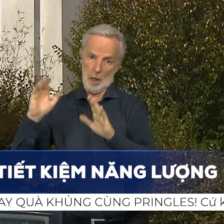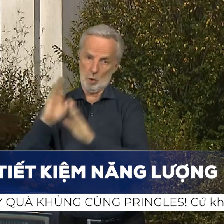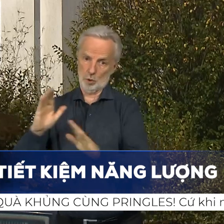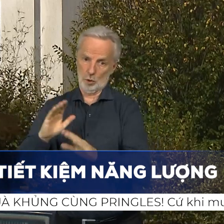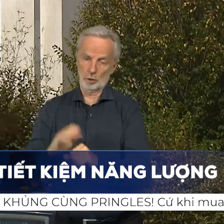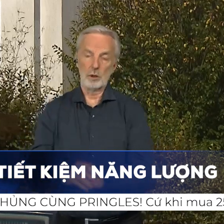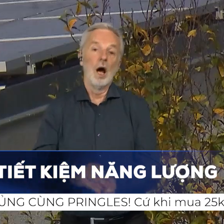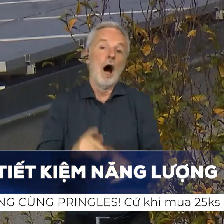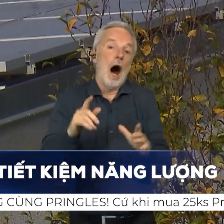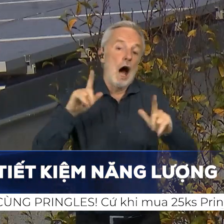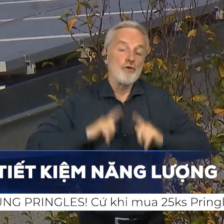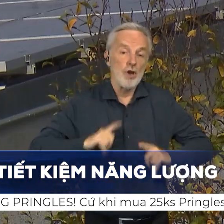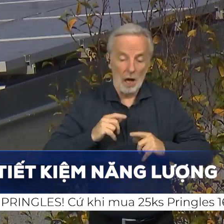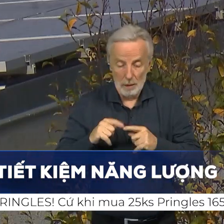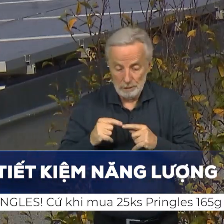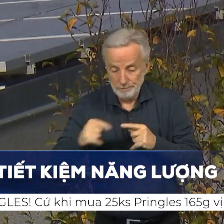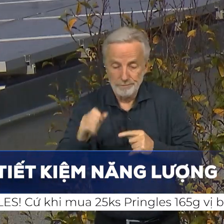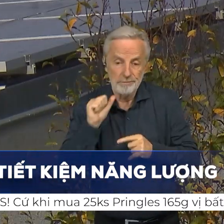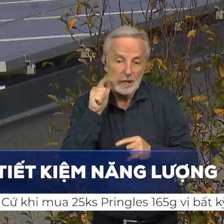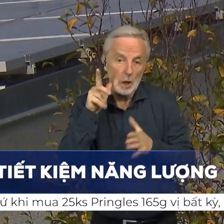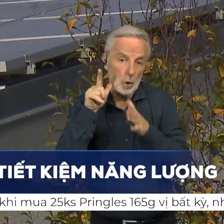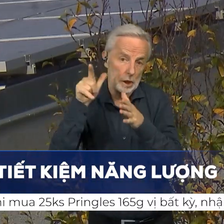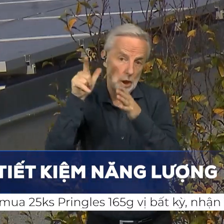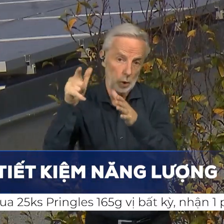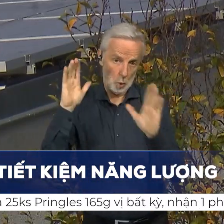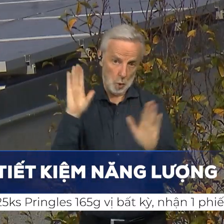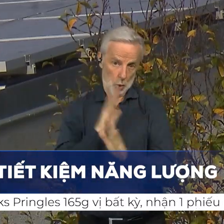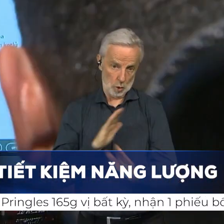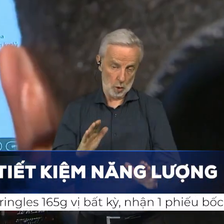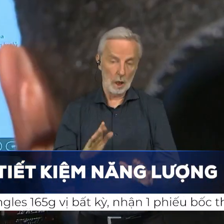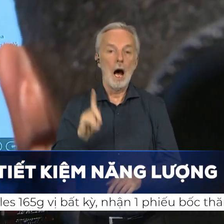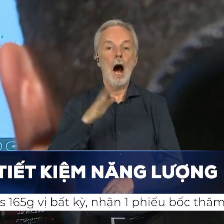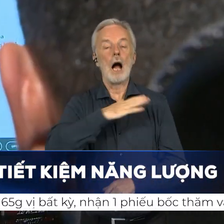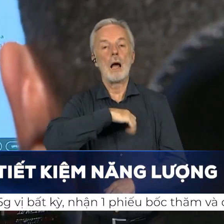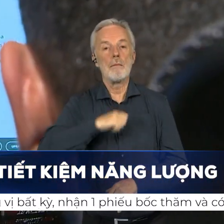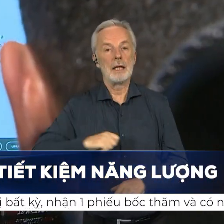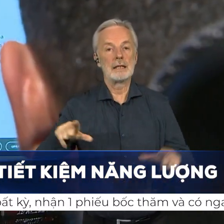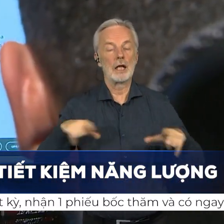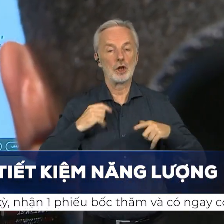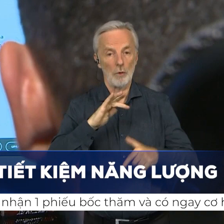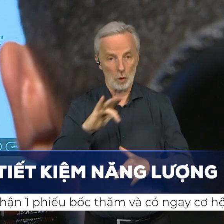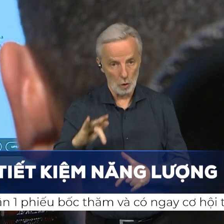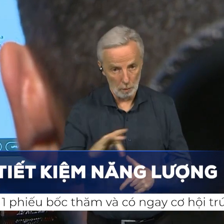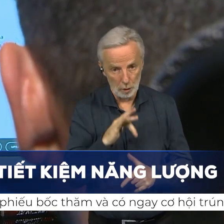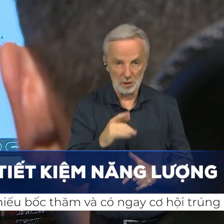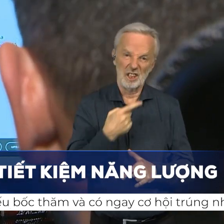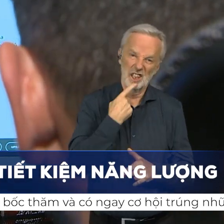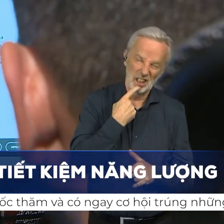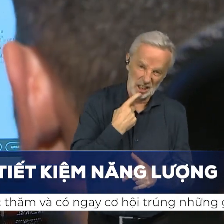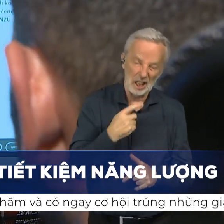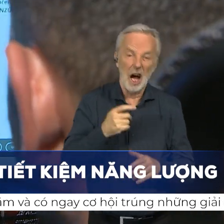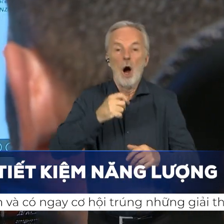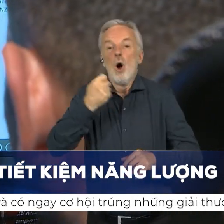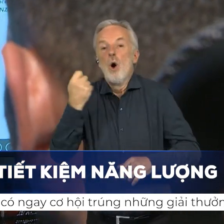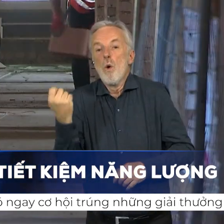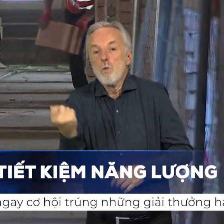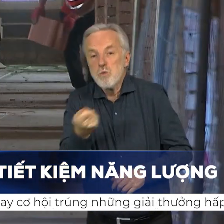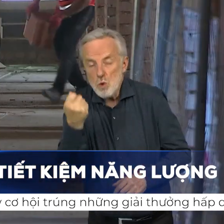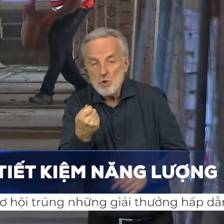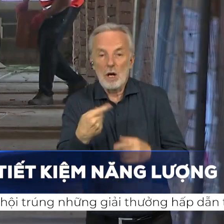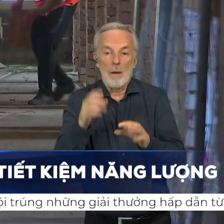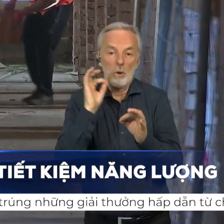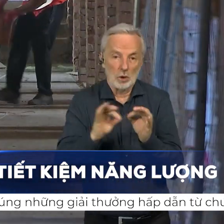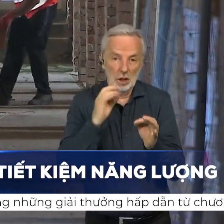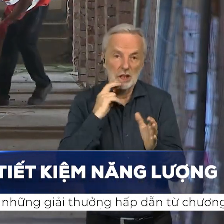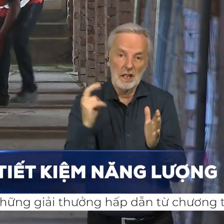thảo luận để tìm ra nguồn tài chính để người dân có thể vay vốn. Bộ trưởng Môi trường cho rằng việc giới thiệu các khoản vay ưu đãi hơn để thực hiện tiết kiệm